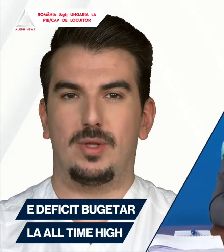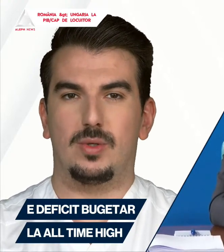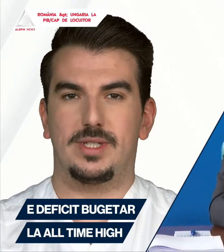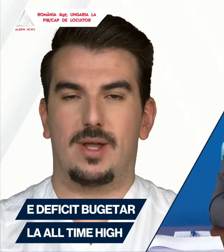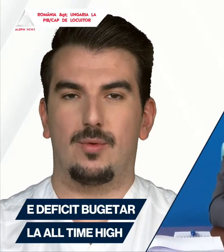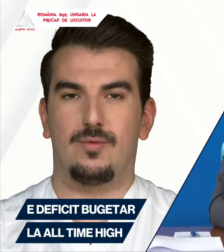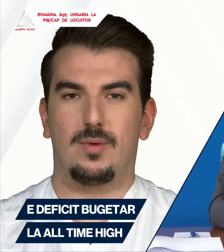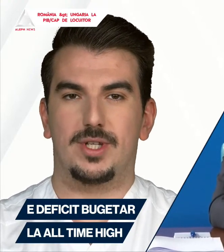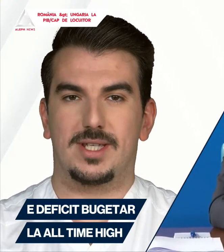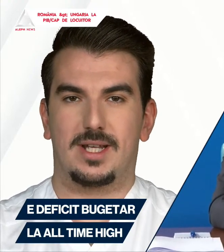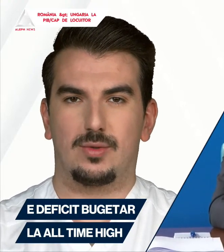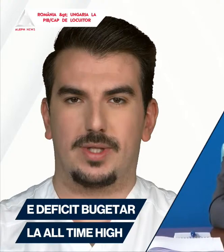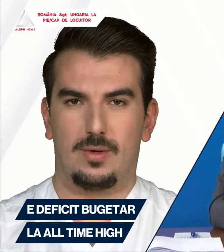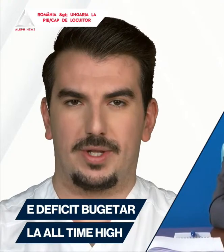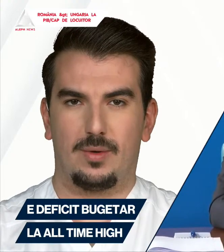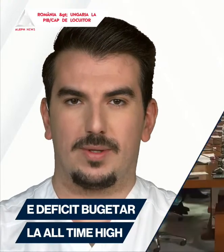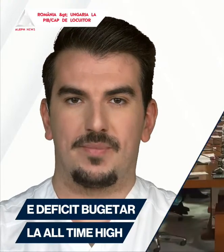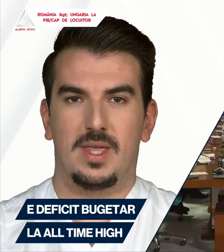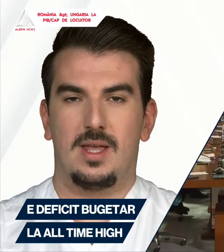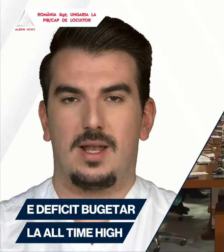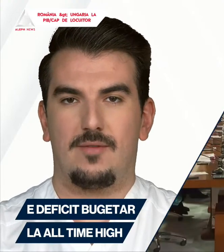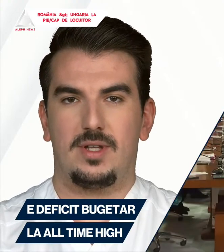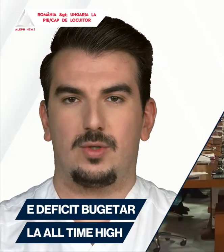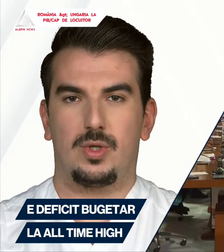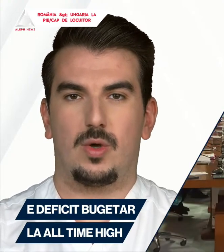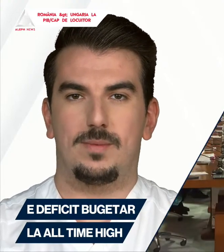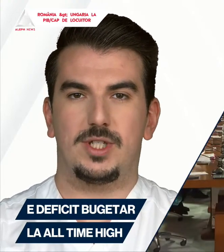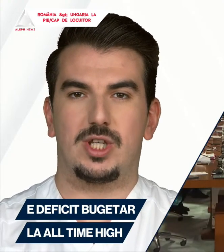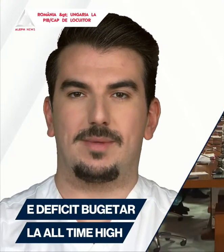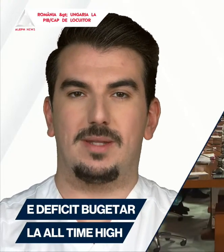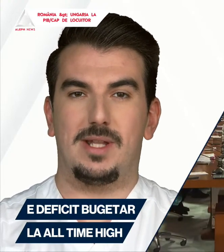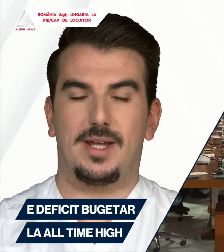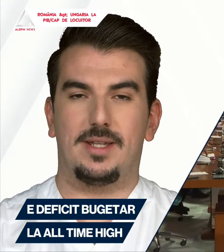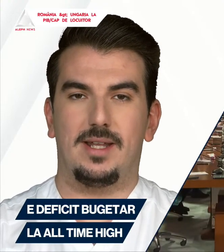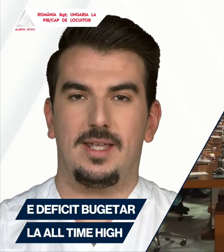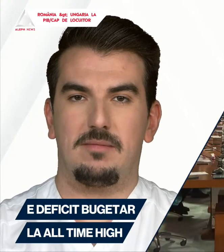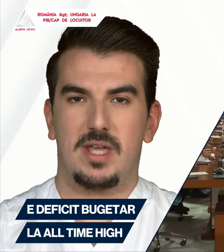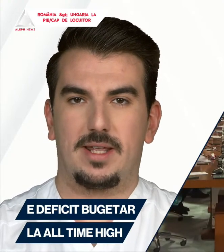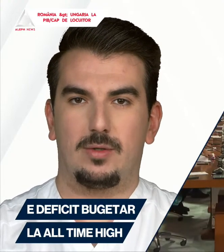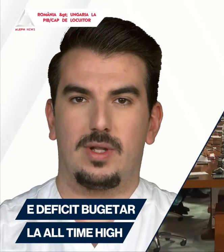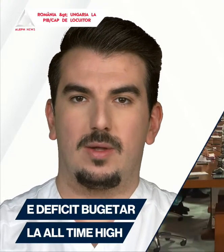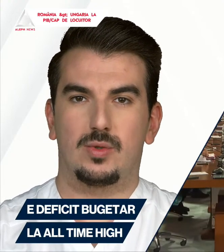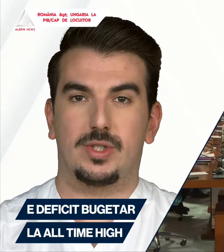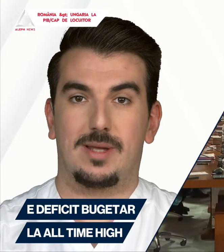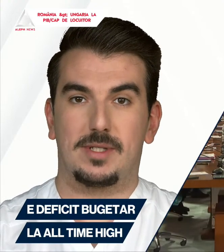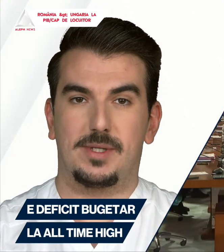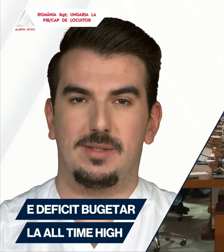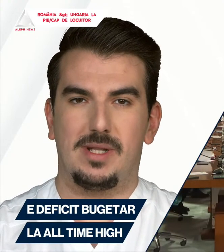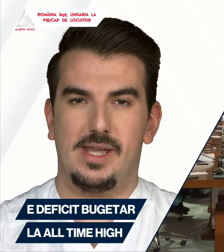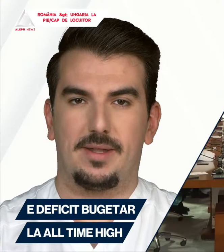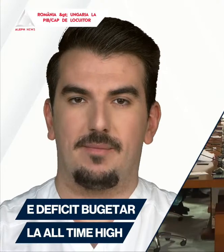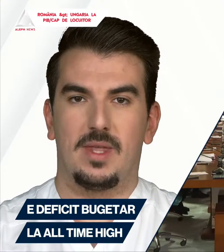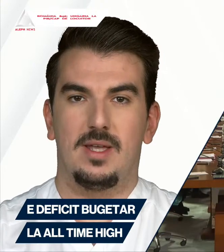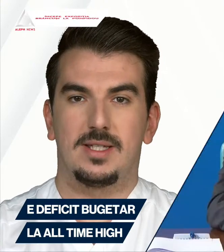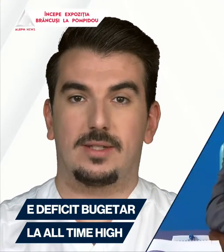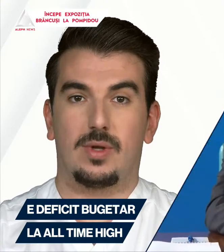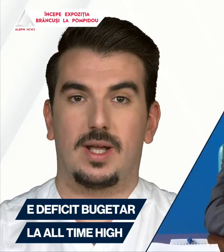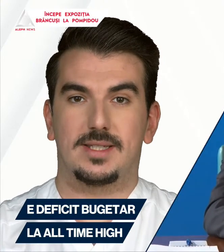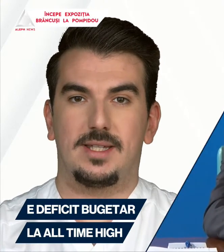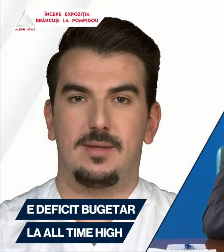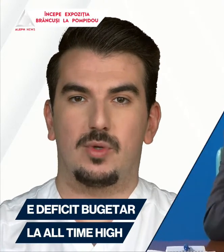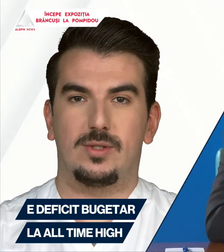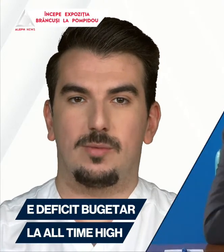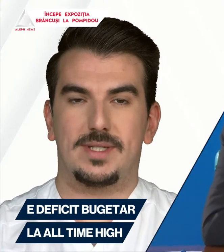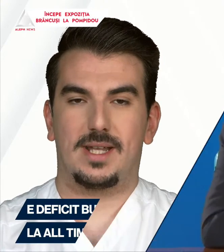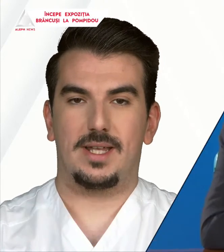în 2020 la 1,6% anul trecut. La venituri, 87 de miliarde de lei, iar cheltuielile 117 miliarde. Statul a